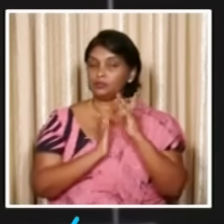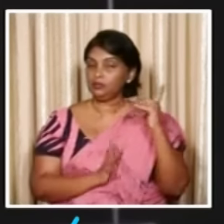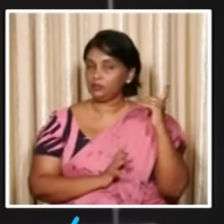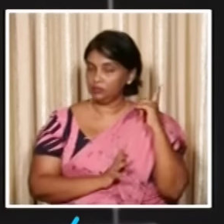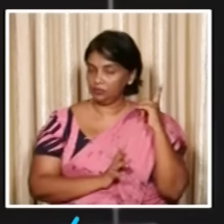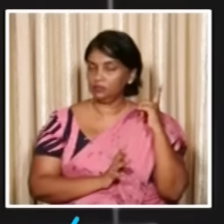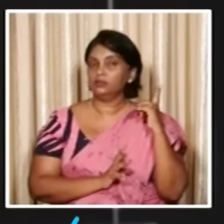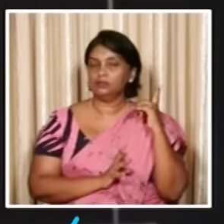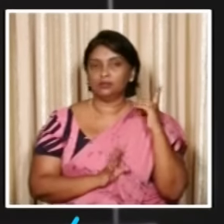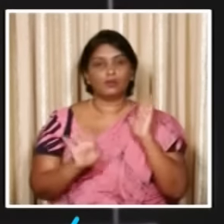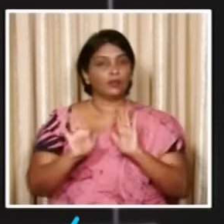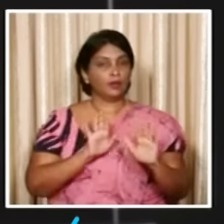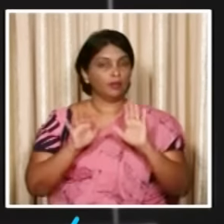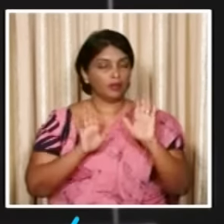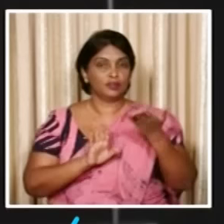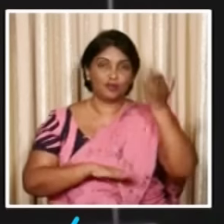சிறப்பாக அனுஷ்டிக்கப்பட்டிருந்தது.